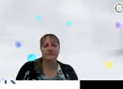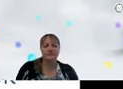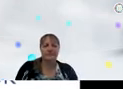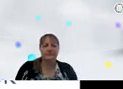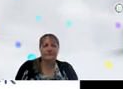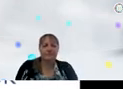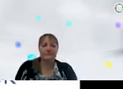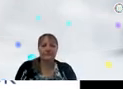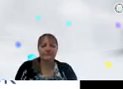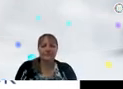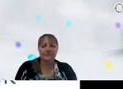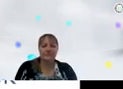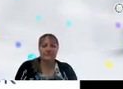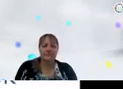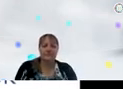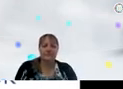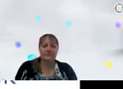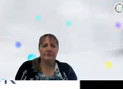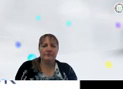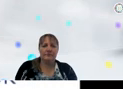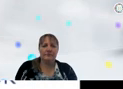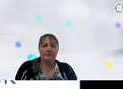Cody-Stunde? Das kann man sich so vorstellen. Wir haben eine